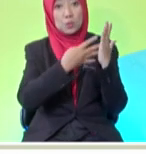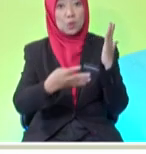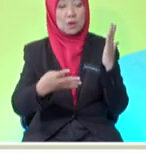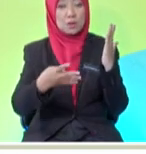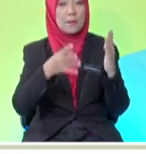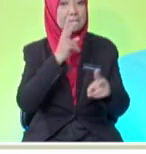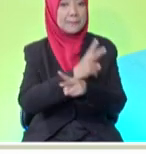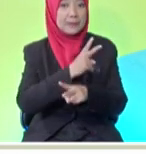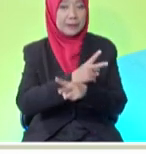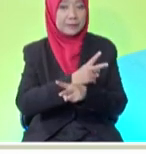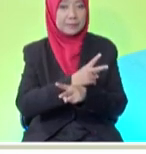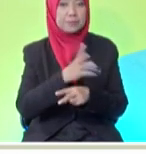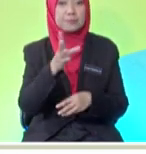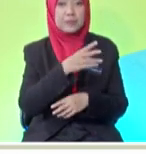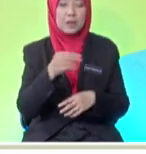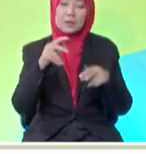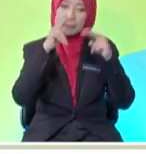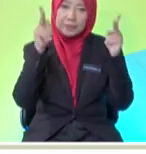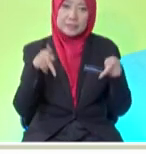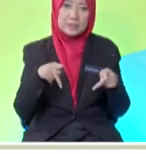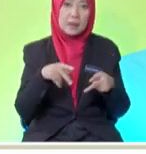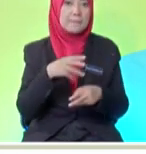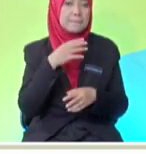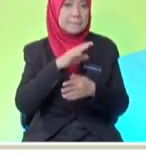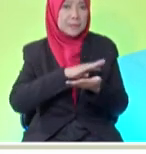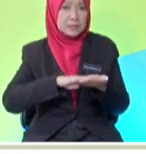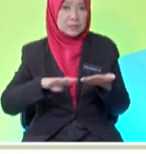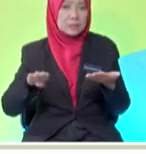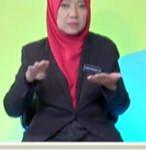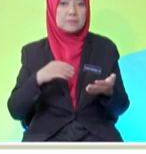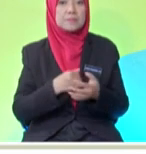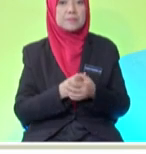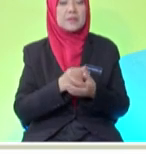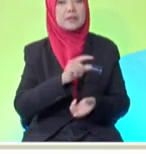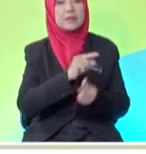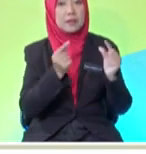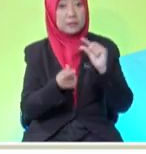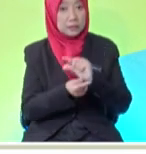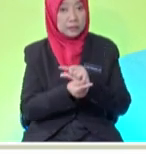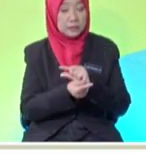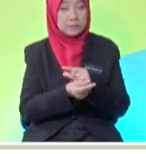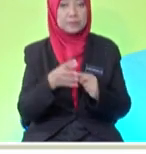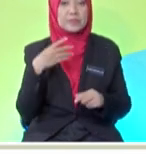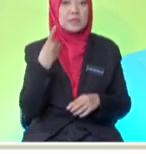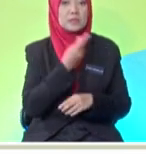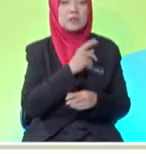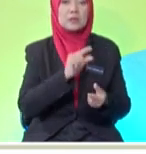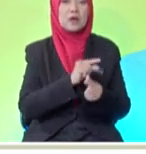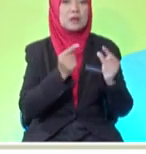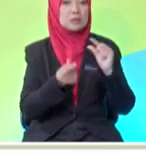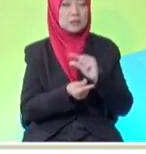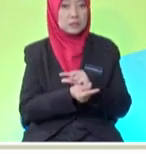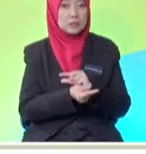seterusnya kita boleh memeriksa bersih atau gantikan pelapis udara manfaat kita gantikan penapis udara